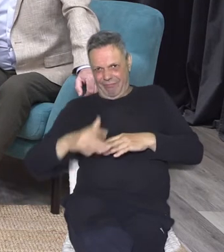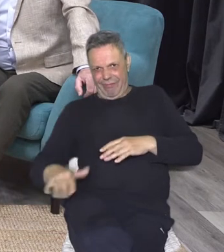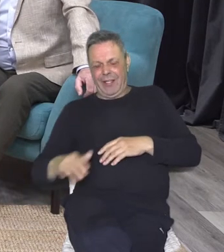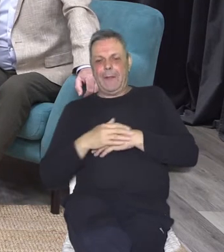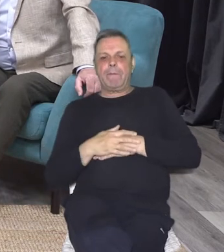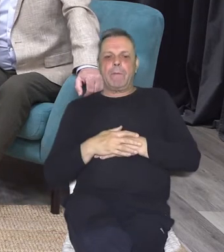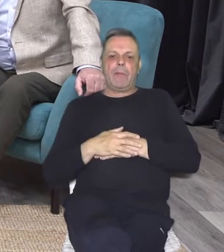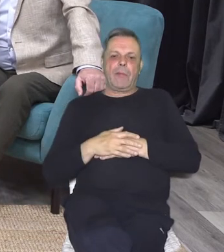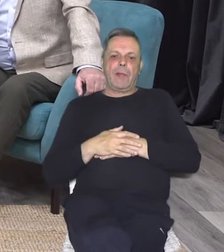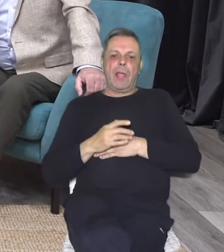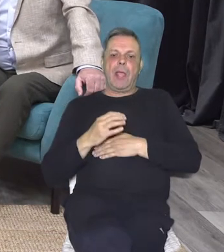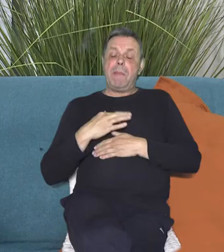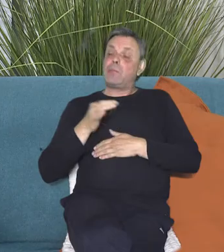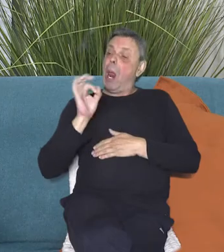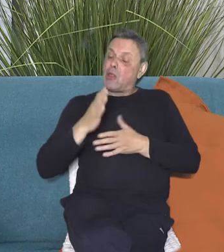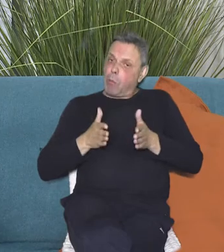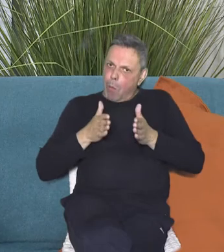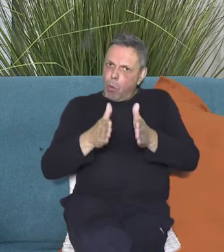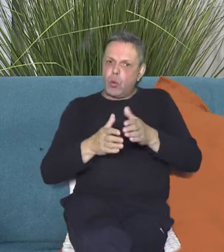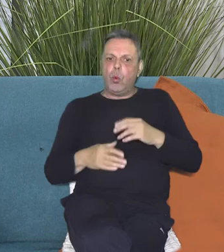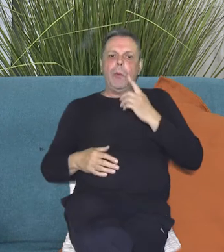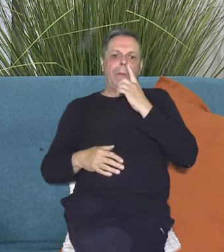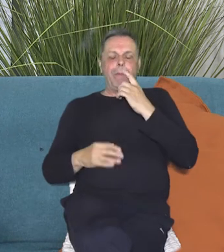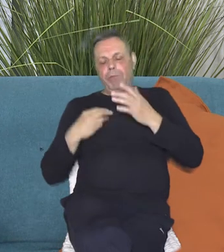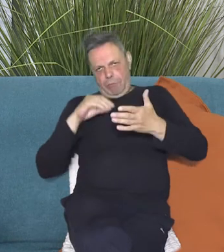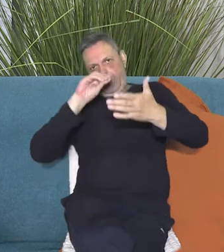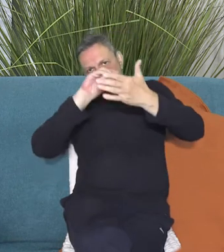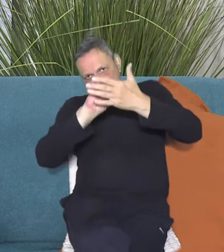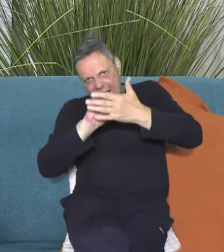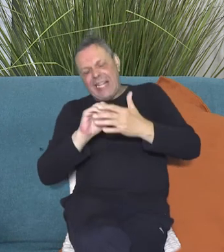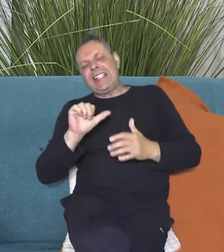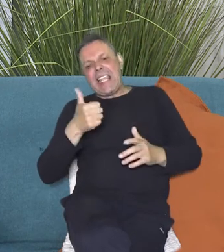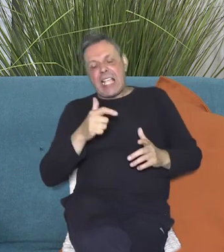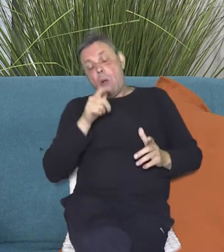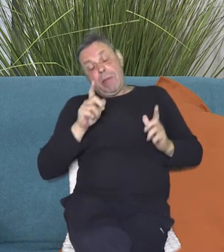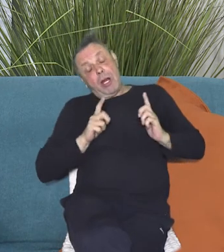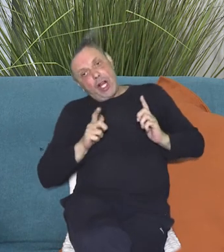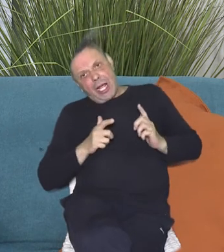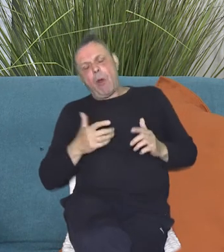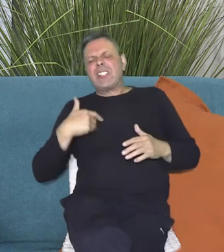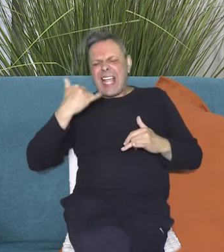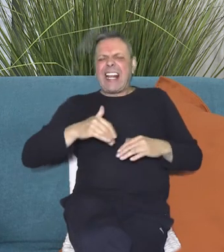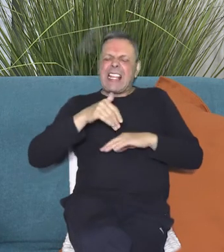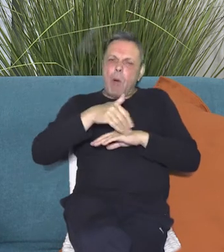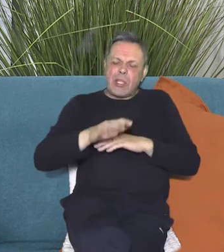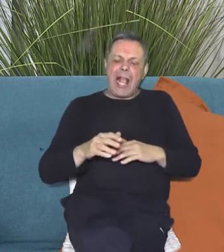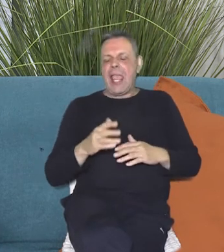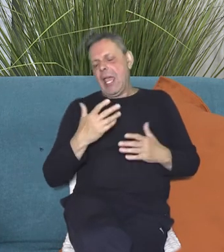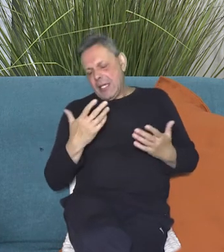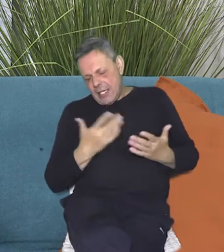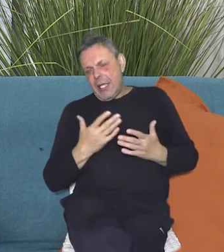barijera. I nalazimo se na dobrom putu, na tentativnoj listi UNESCO-a i upravo radimo dalju